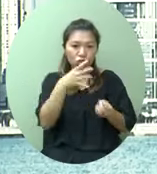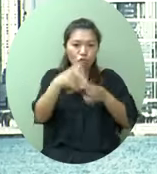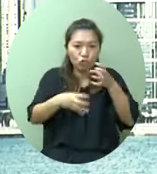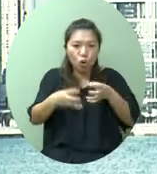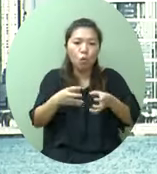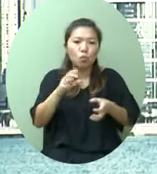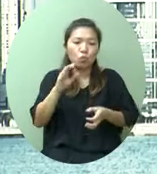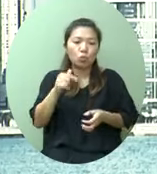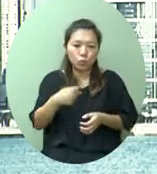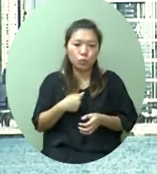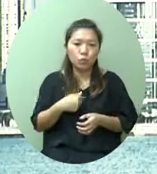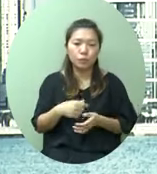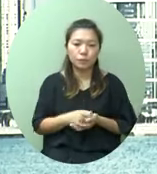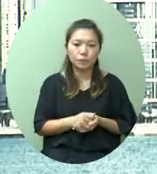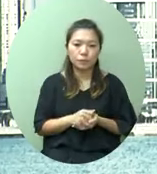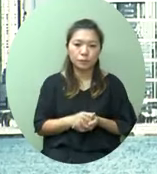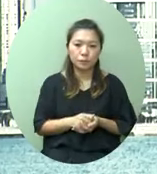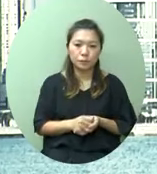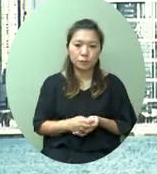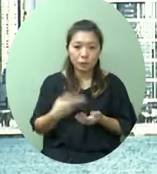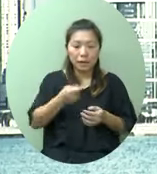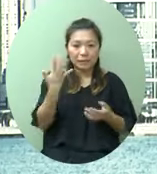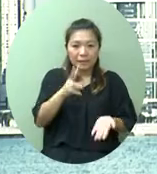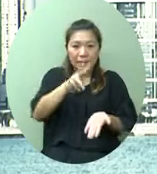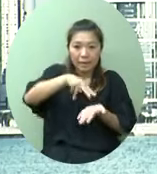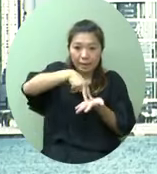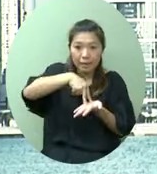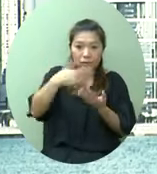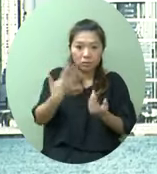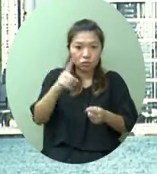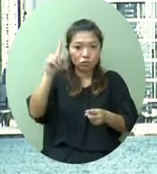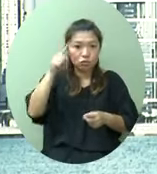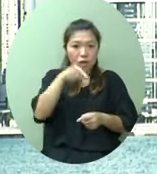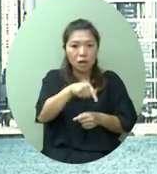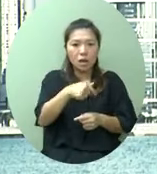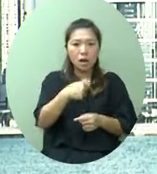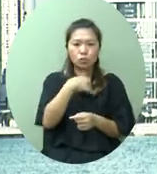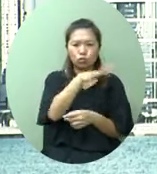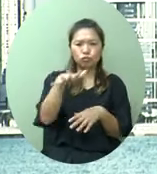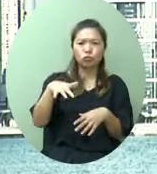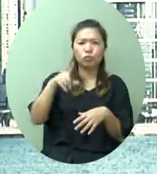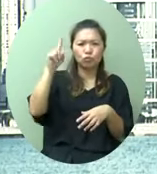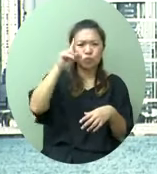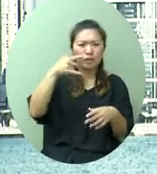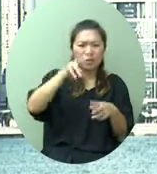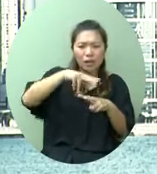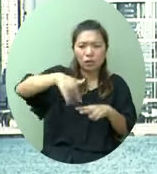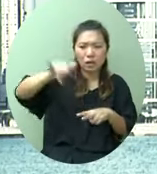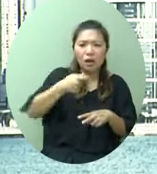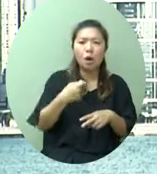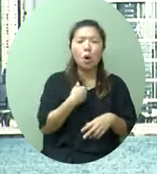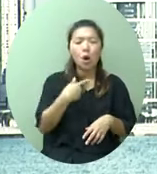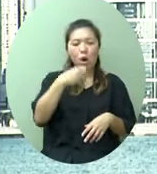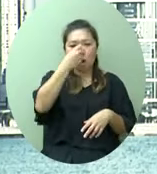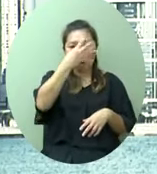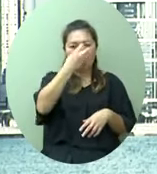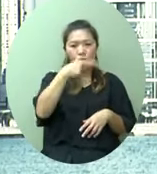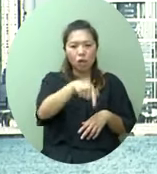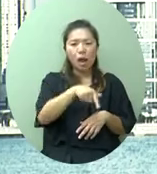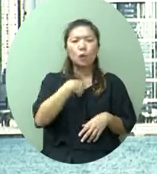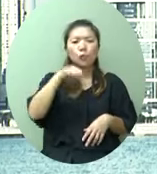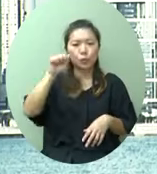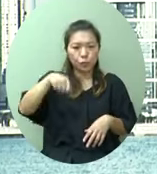嚇。咁所以嗰個立場好清晰嘅，為咗達至通關，特區政府係願意樂意，亦都會